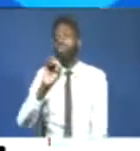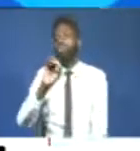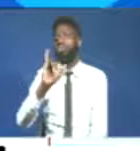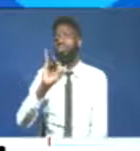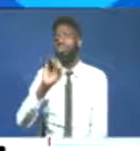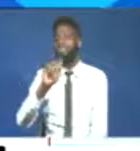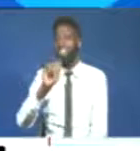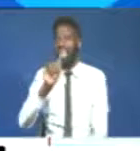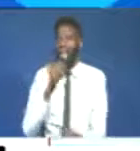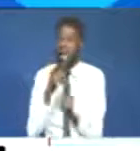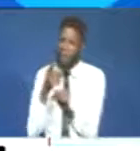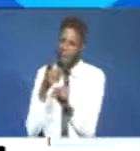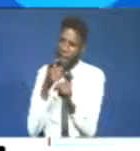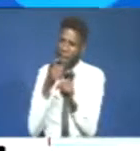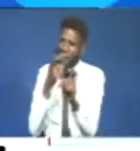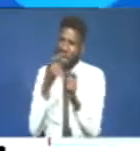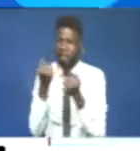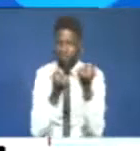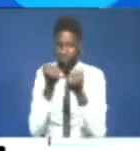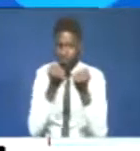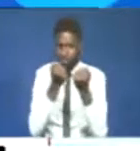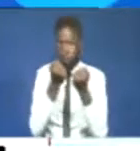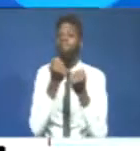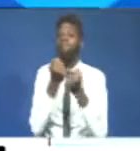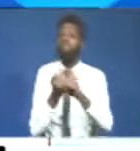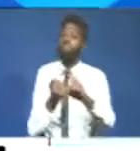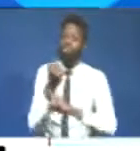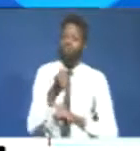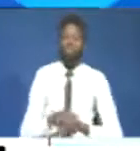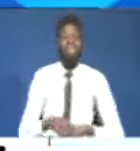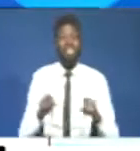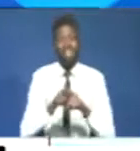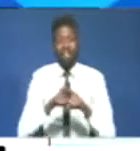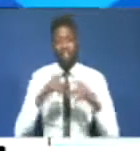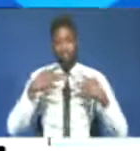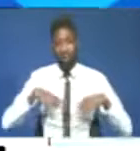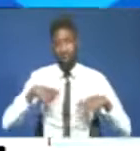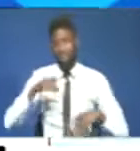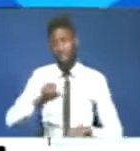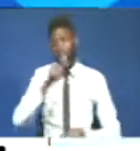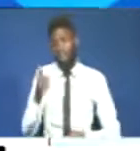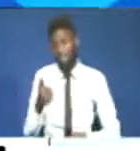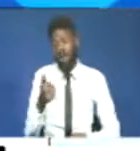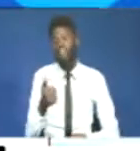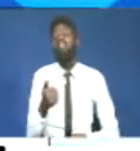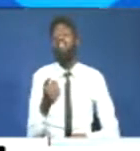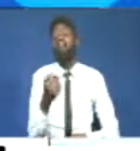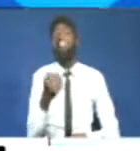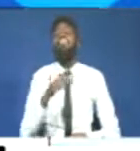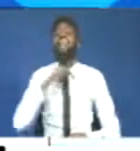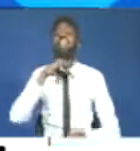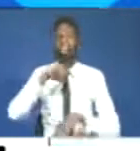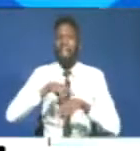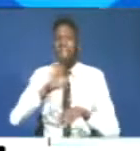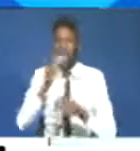kasi. Watu wengine wawili wamefariki wakati gari lao lilipobingiria likijaribu kukwepa kugonga mnyama katika barabara kuu ya